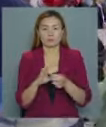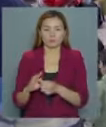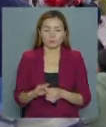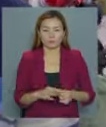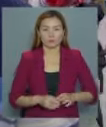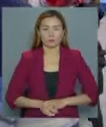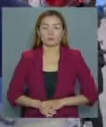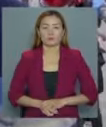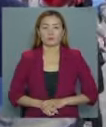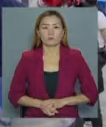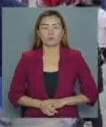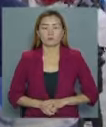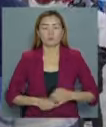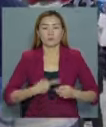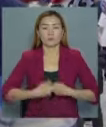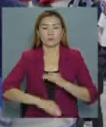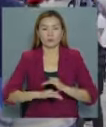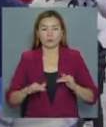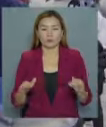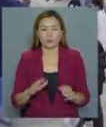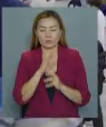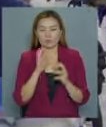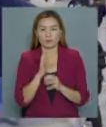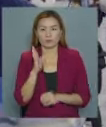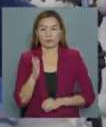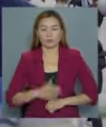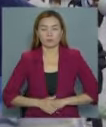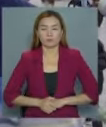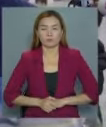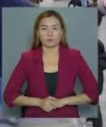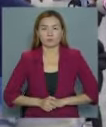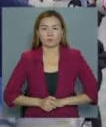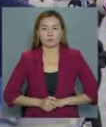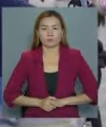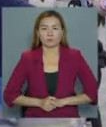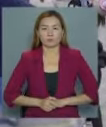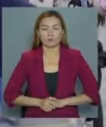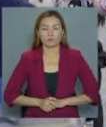ынтымағын біздің кейінгі буынға сақтап қалу. Сондықтан біздер бүгінгі